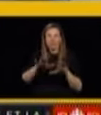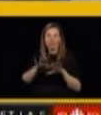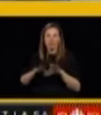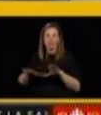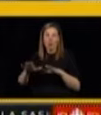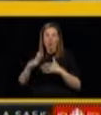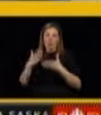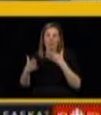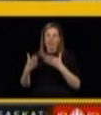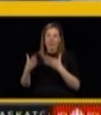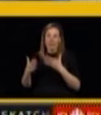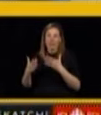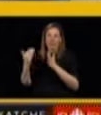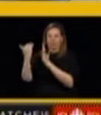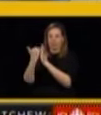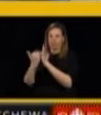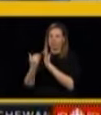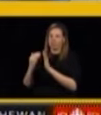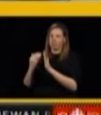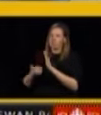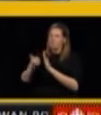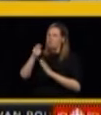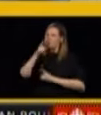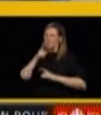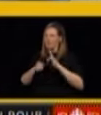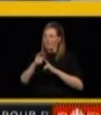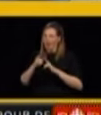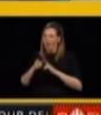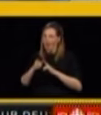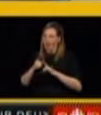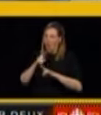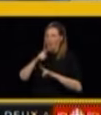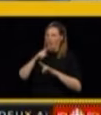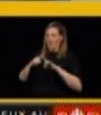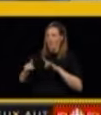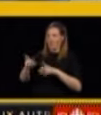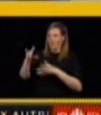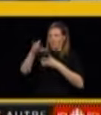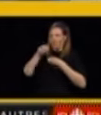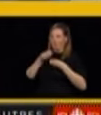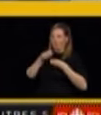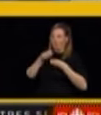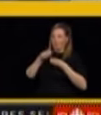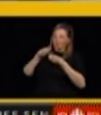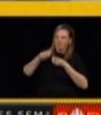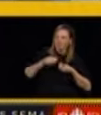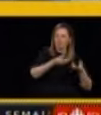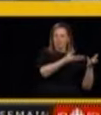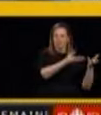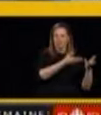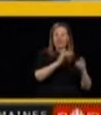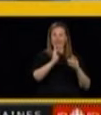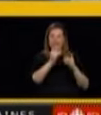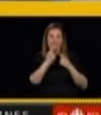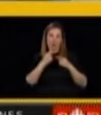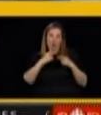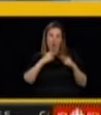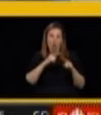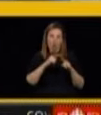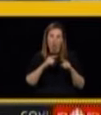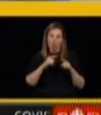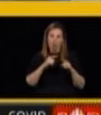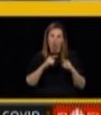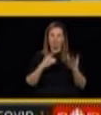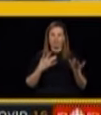avec de plus grandes consignes à cause du potentiel d'exposition de personnes très immunosupprimées. Mais s'ils reviennent, ils vont revenir aussi avec du matériel de protection,